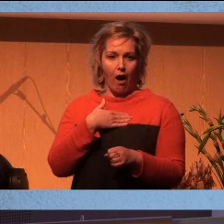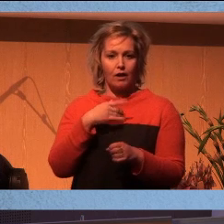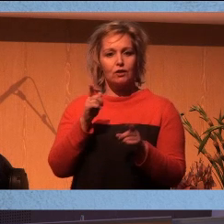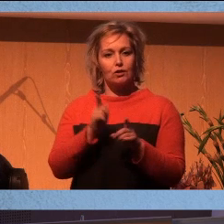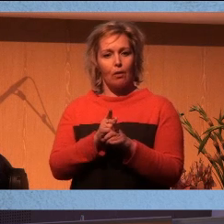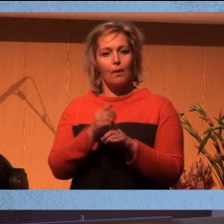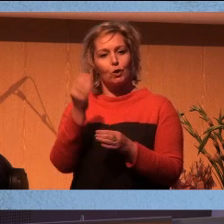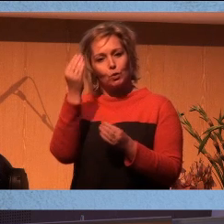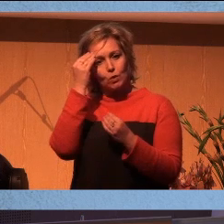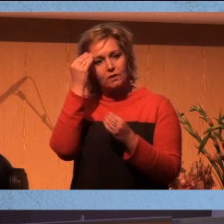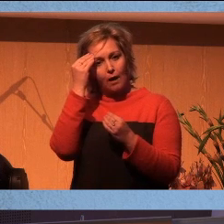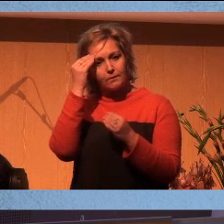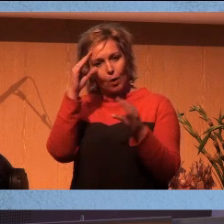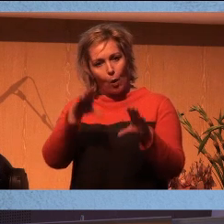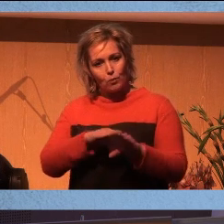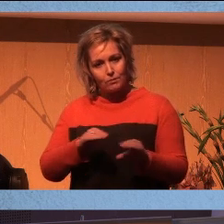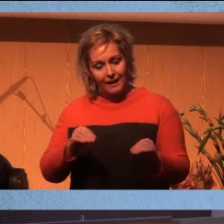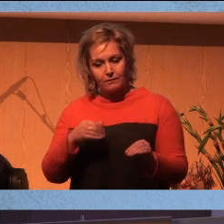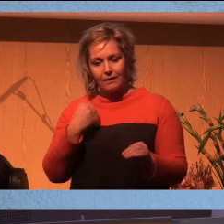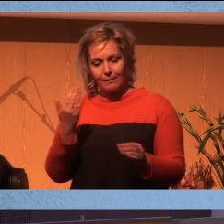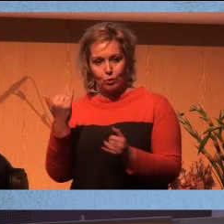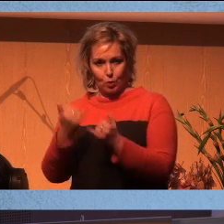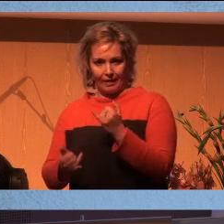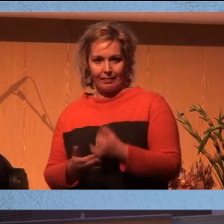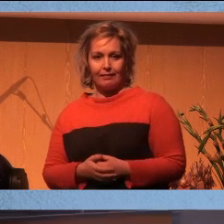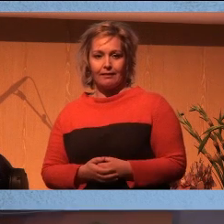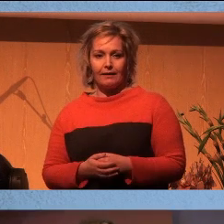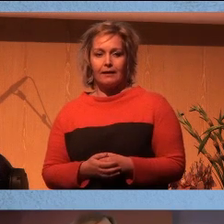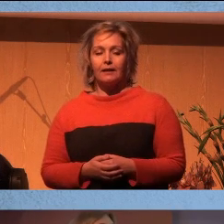er kunnskapsoppsummering av forskningen.